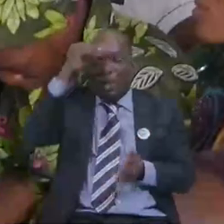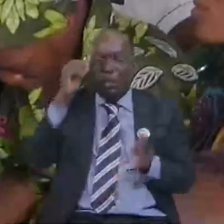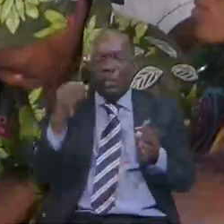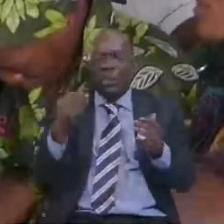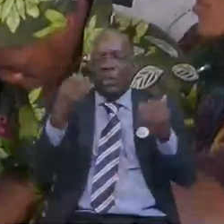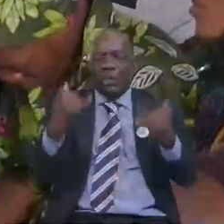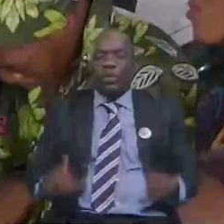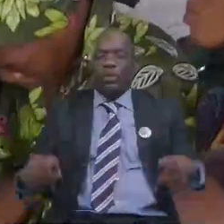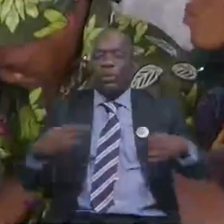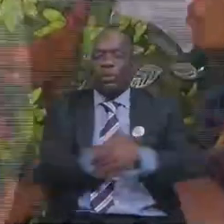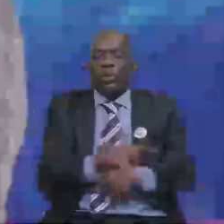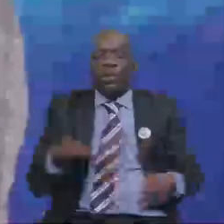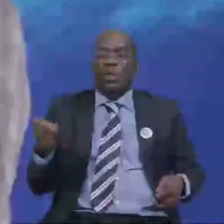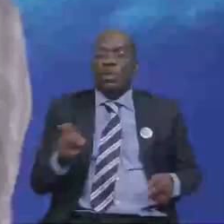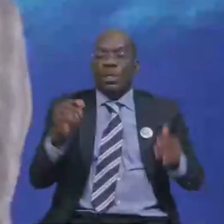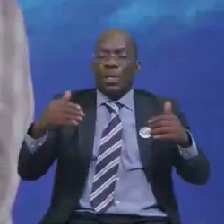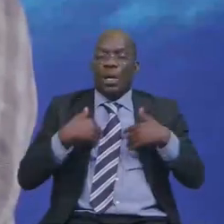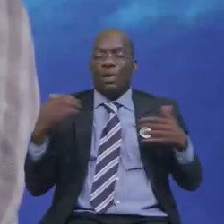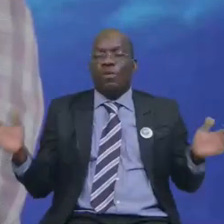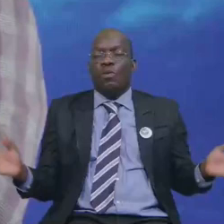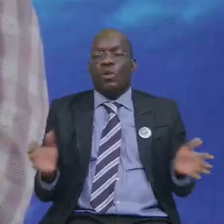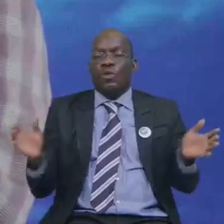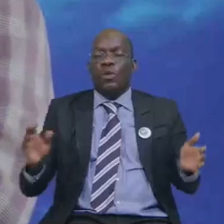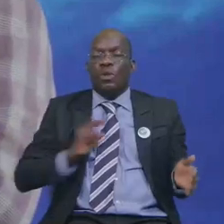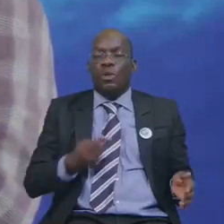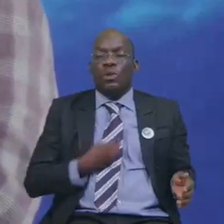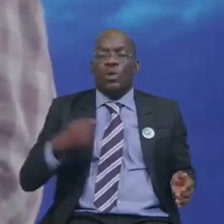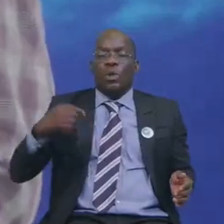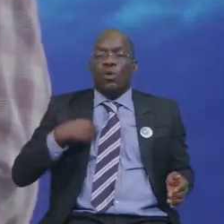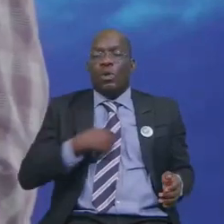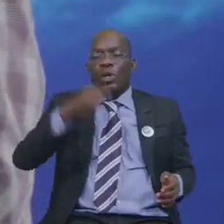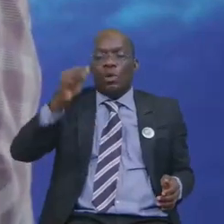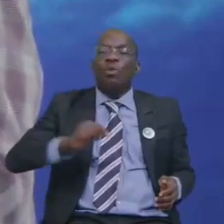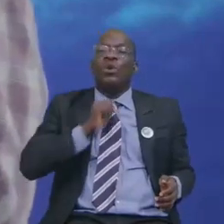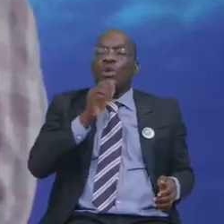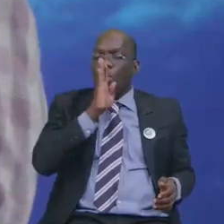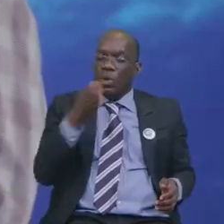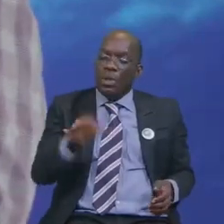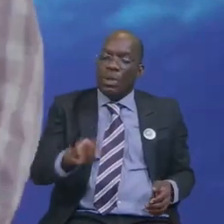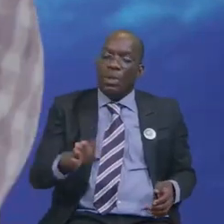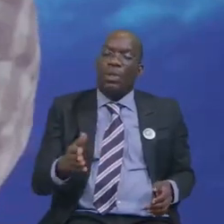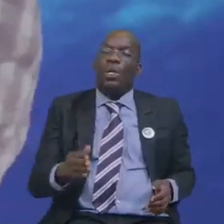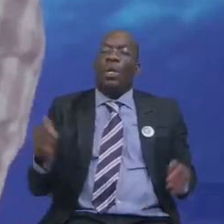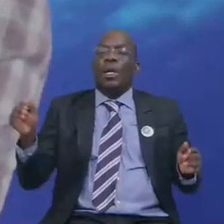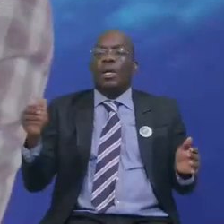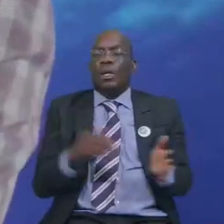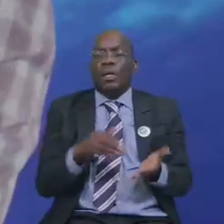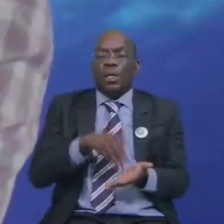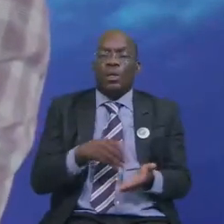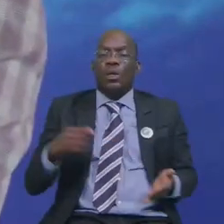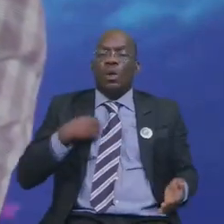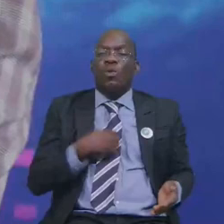cela nous a motivé nous ne devons plus être instable et nous qui sommes les subordonnés nous